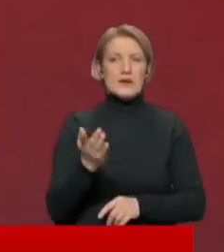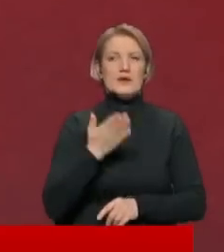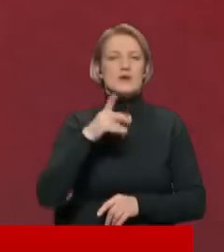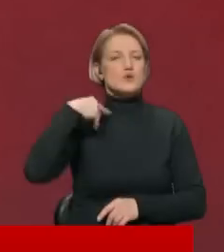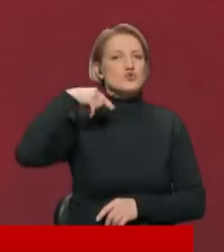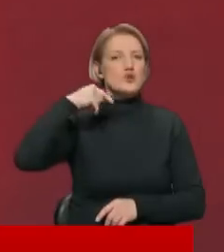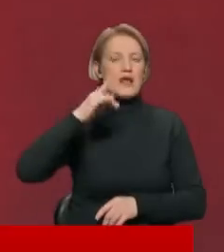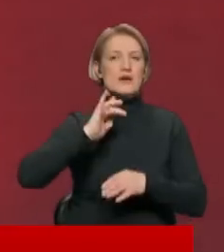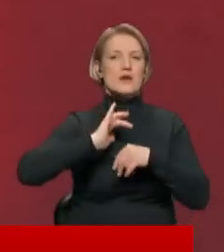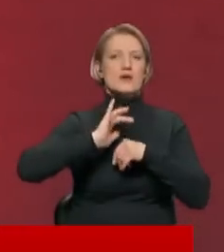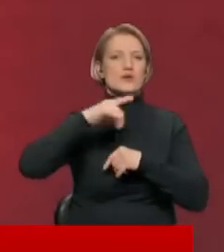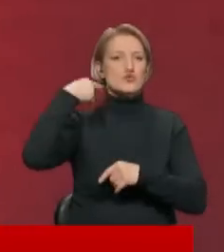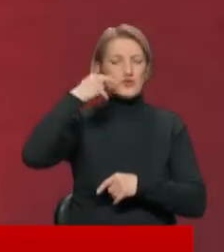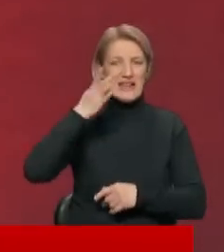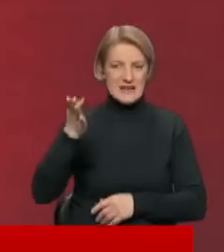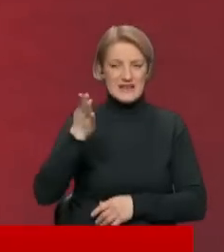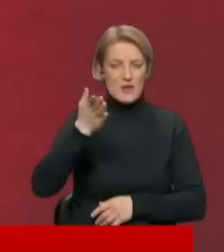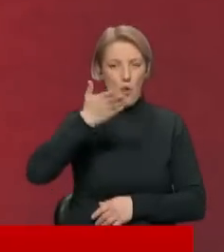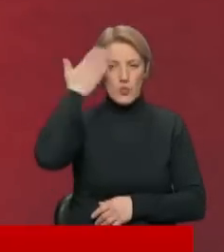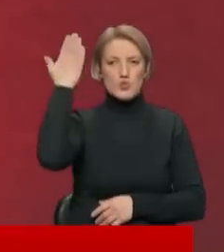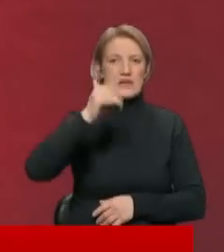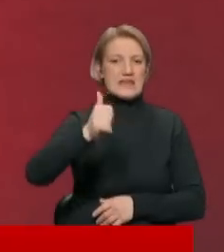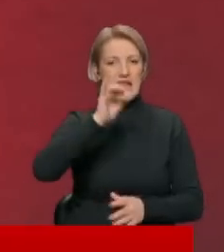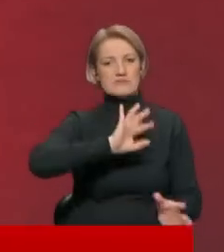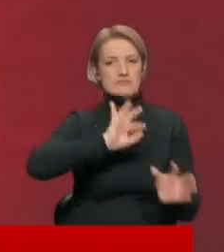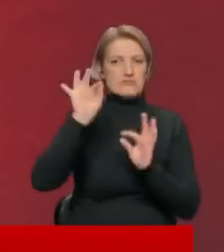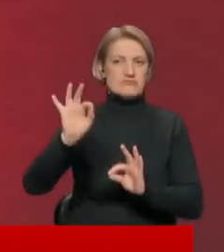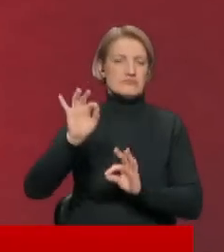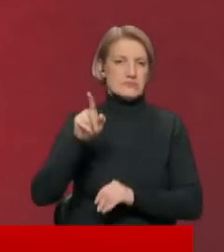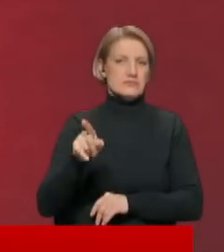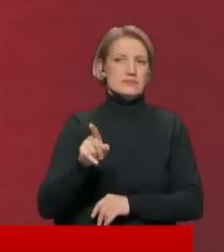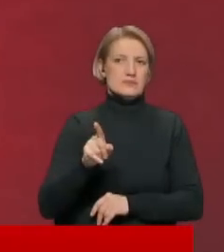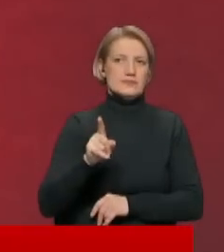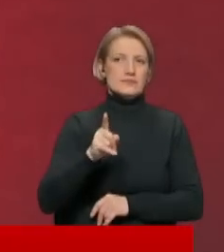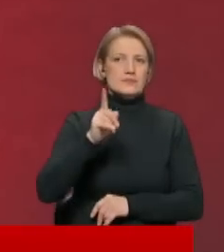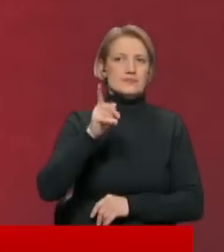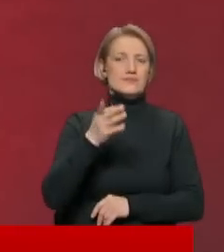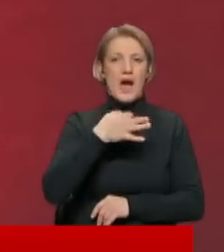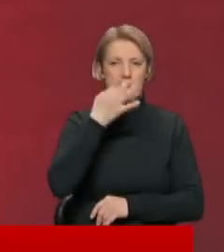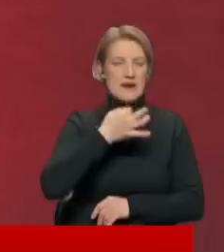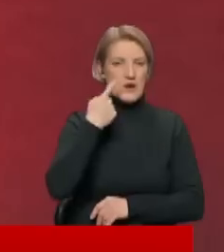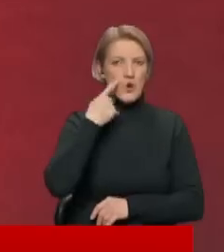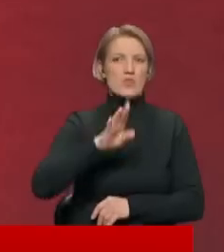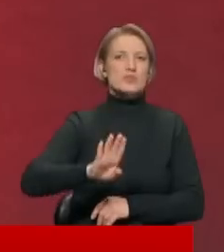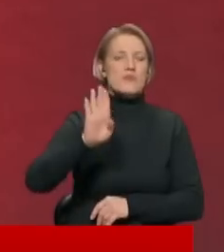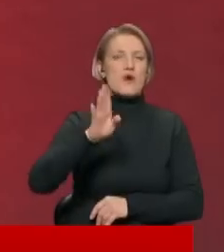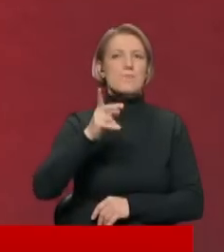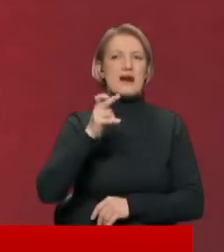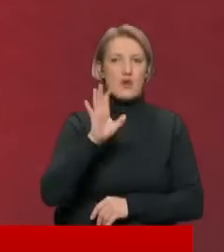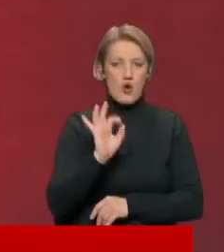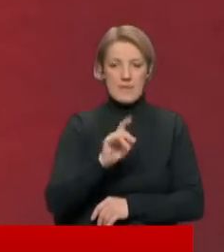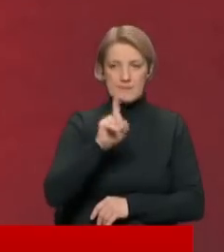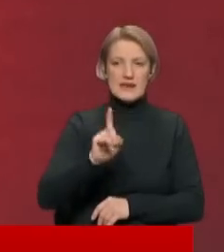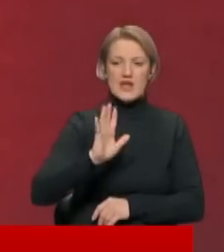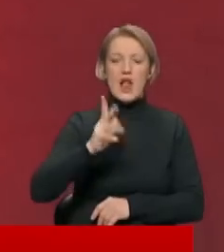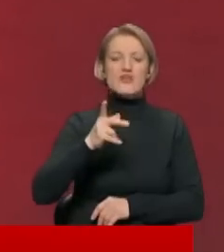Suriyelilerin ülkelerini onurlu geri gidişleri ifadesine bir şer koyuyor deniliyor haberlere göre Demokrat Parti öyle midir